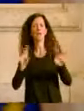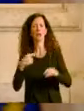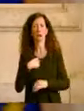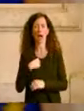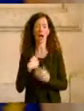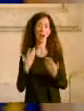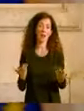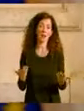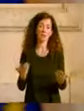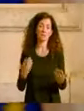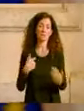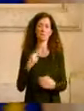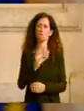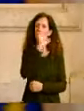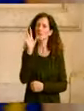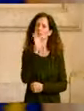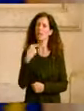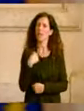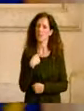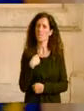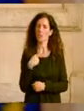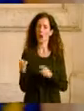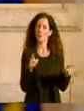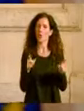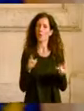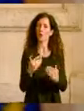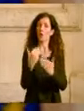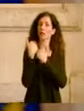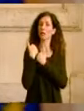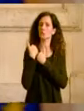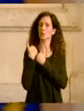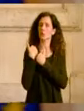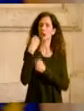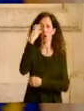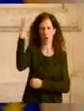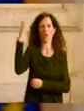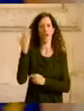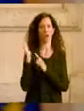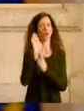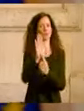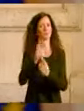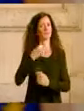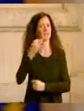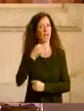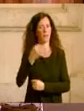faccia, quando ci sia un'assunzione di responsabilità, questo Governo la metta sempre.